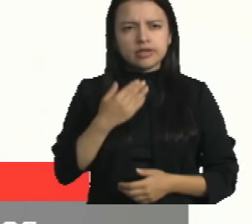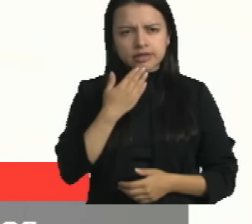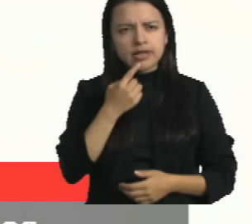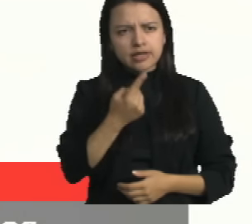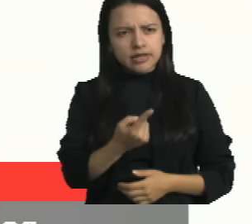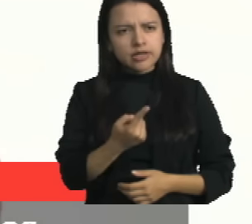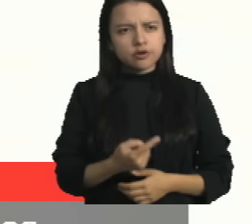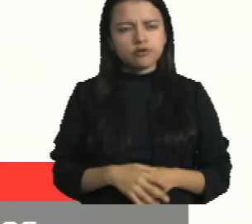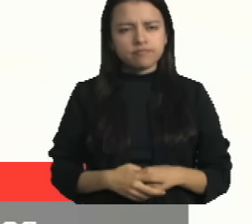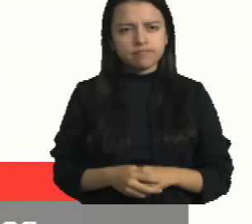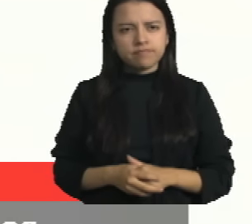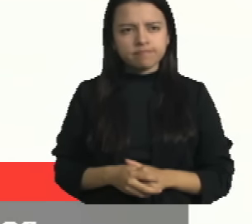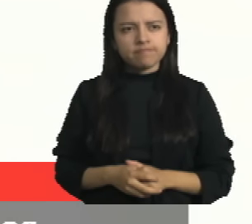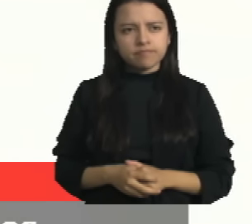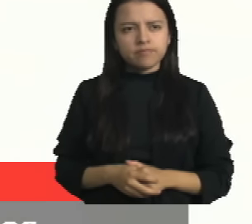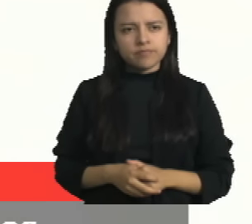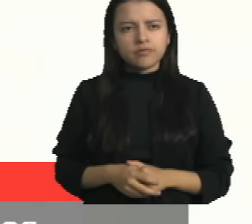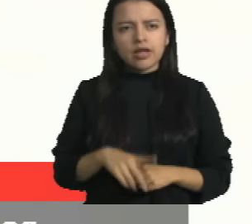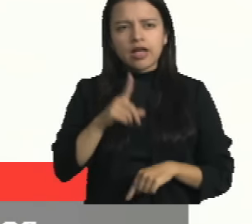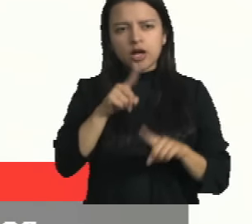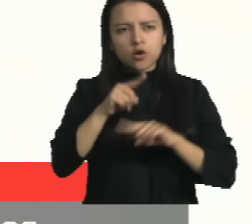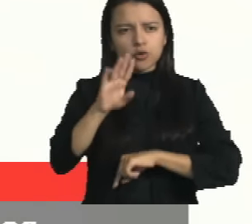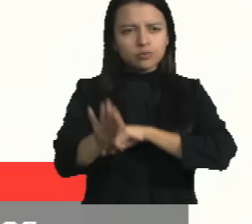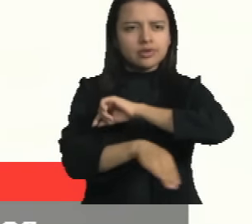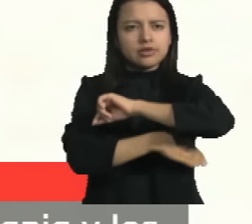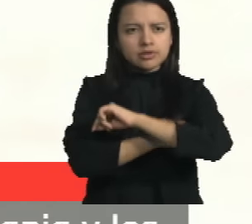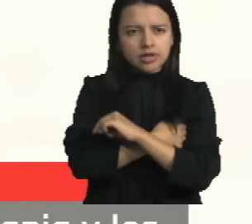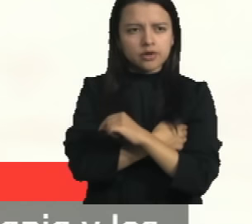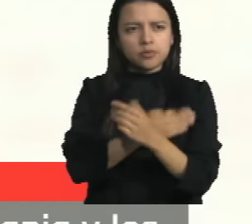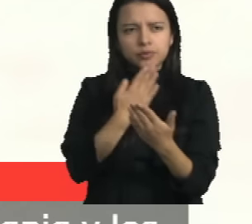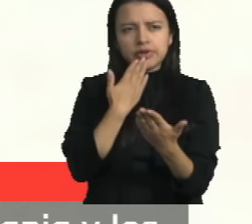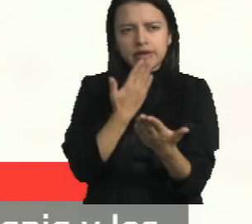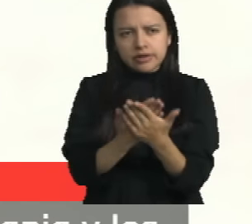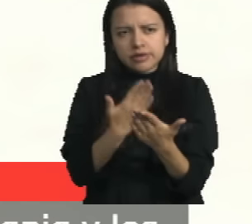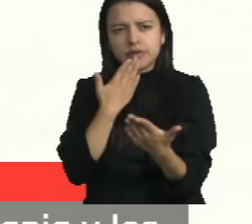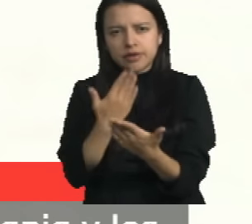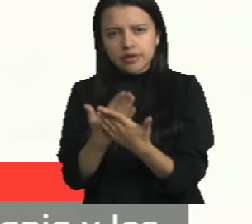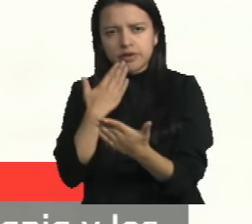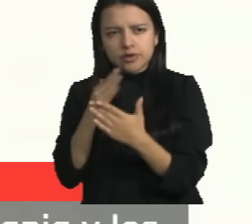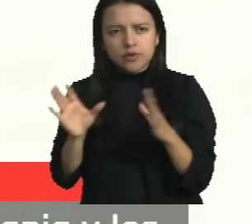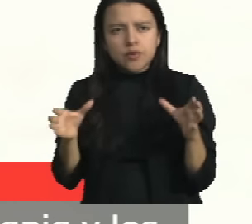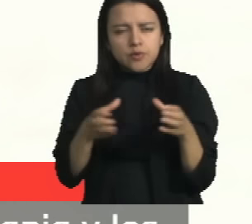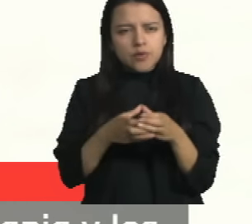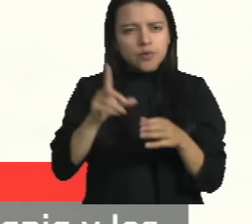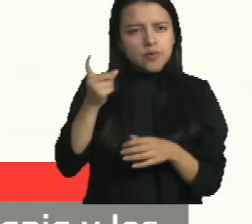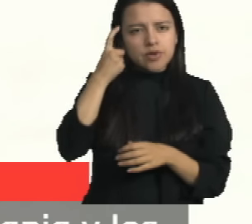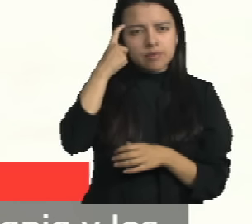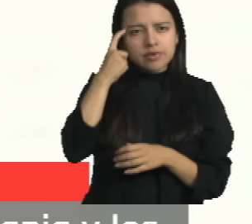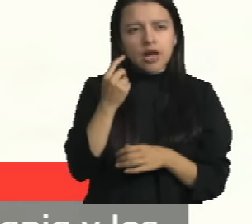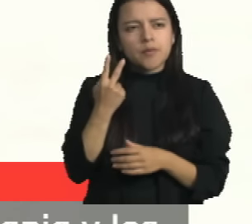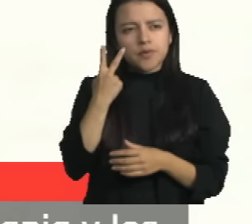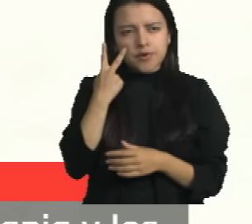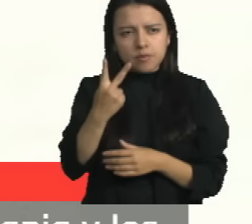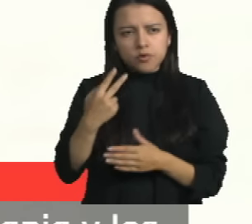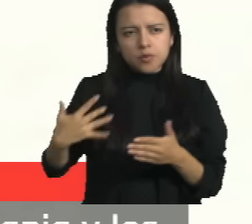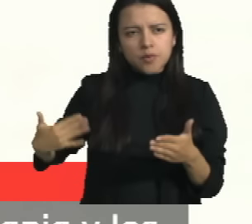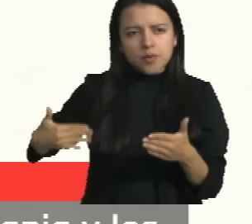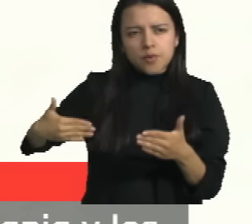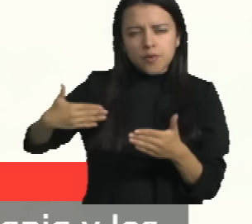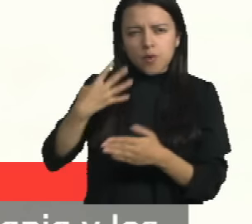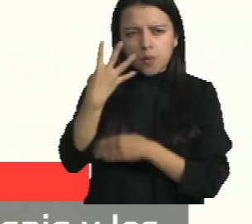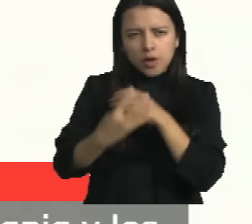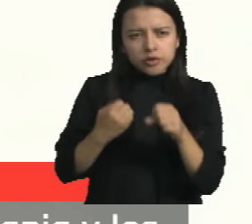ministros. Багатьох міністерств. Я дуже вдячен міністрам і всій команді Кабміну,